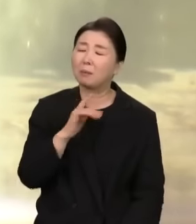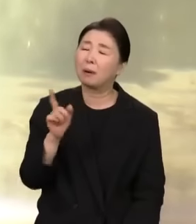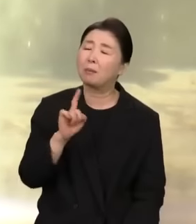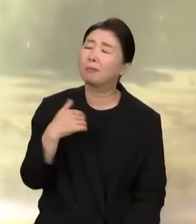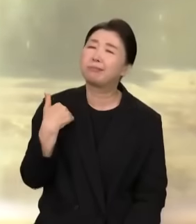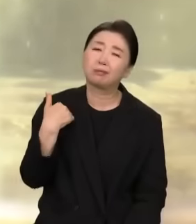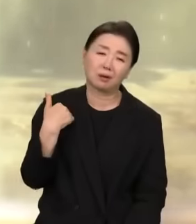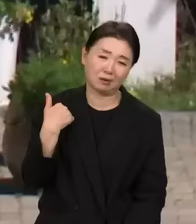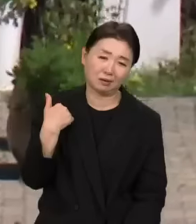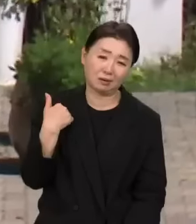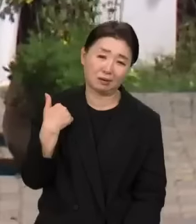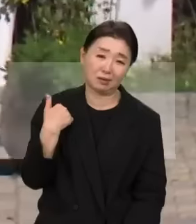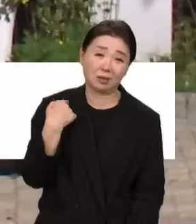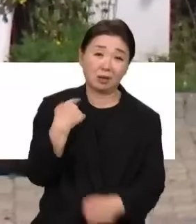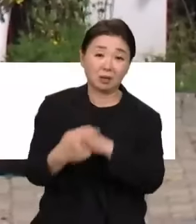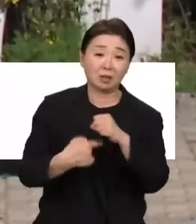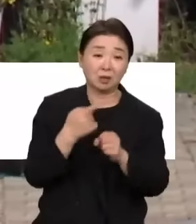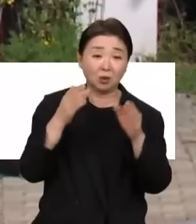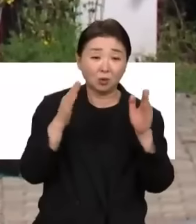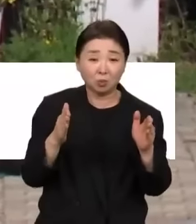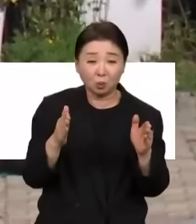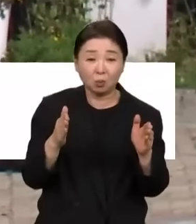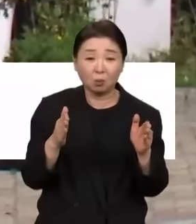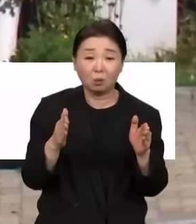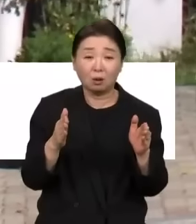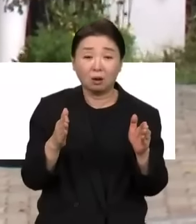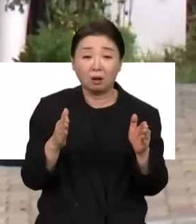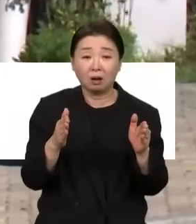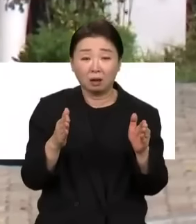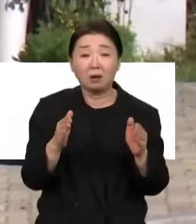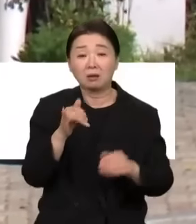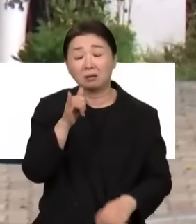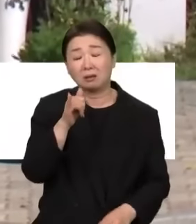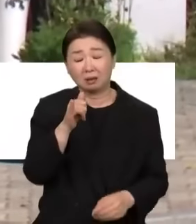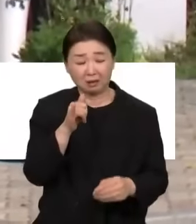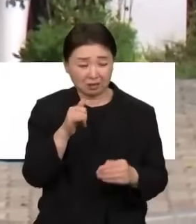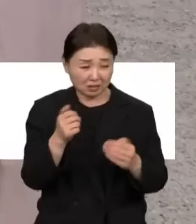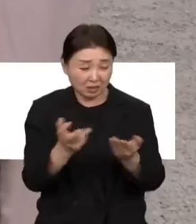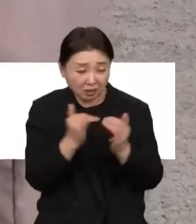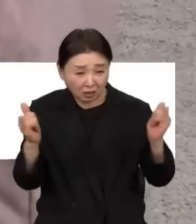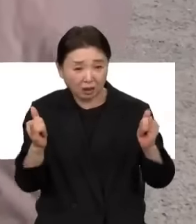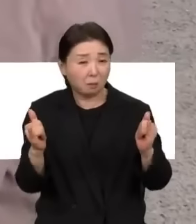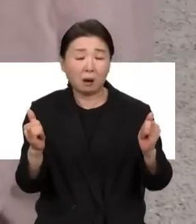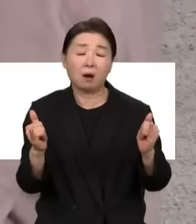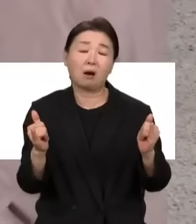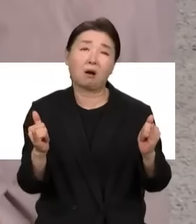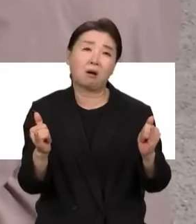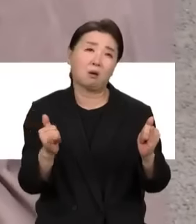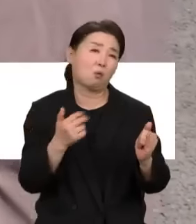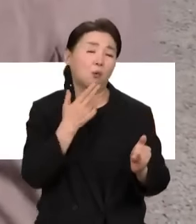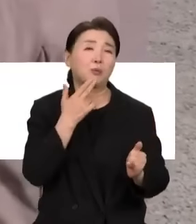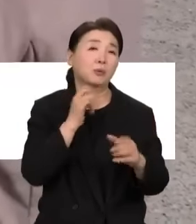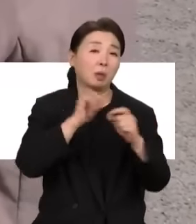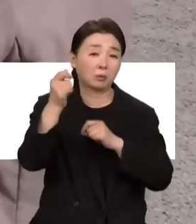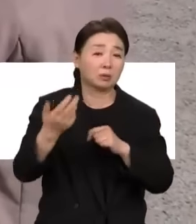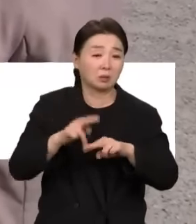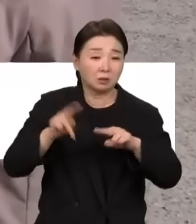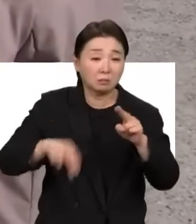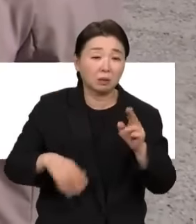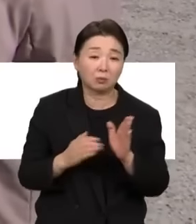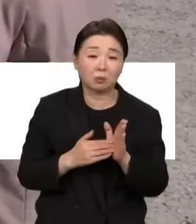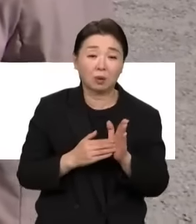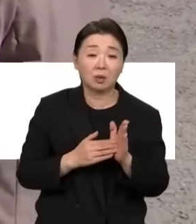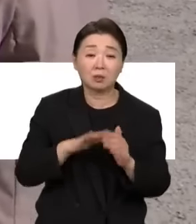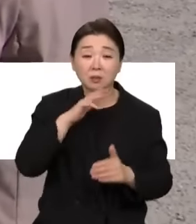미지수입니다. 1년 정도 계신 분들이 진짜 한 손에 꼽을 정도예요. 저희 회사 같은 경우는 지금 80이